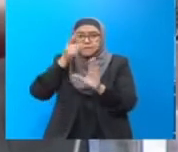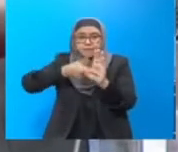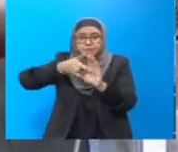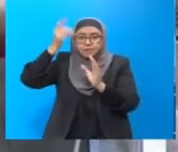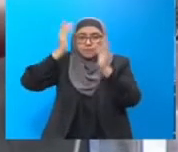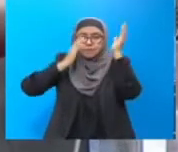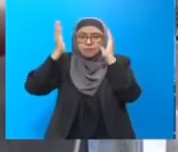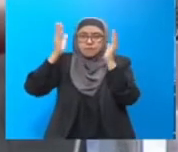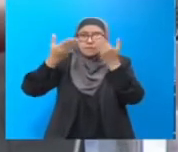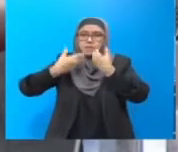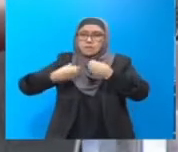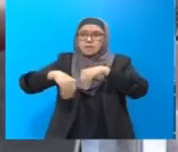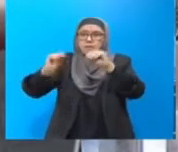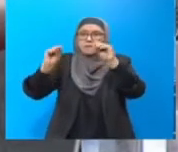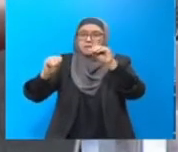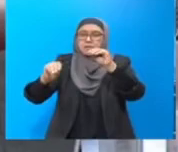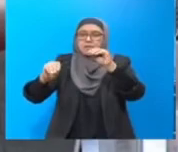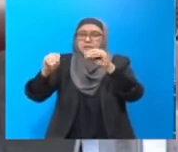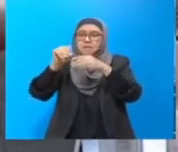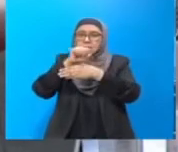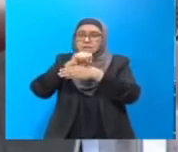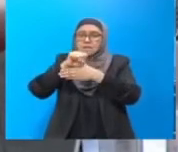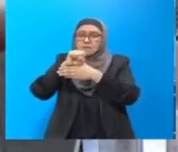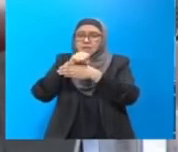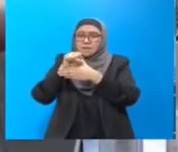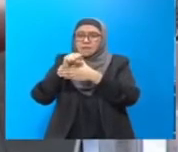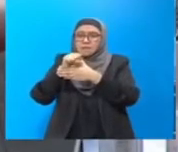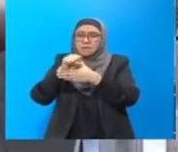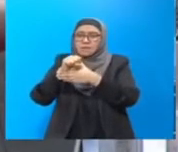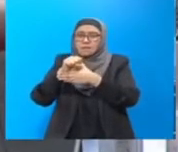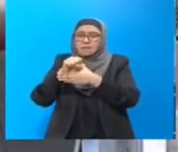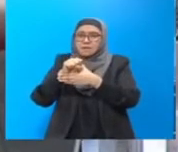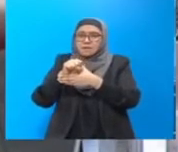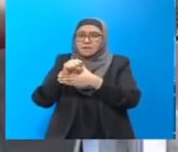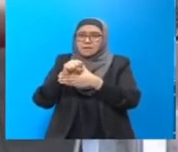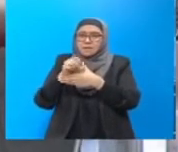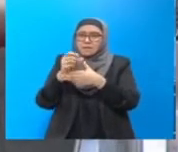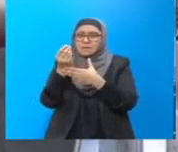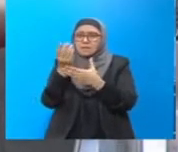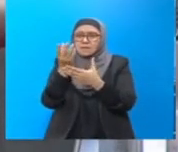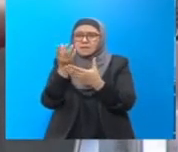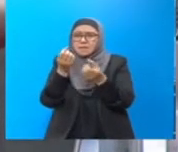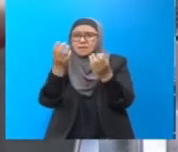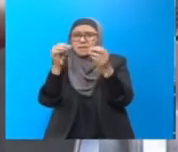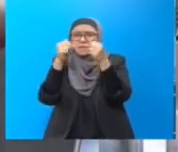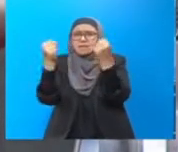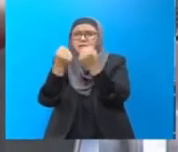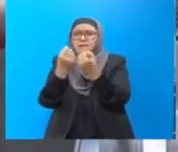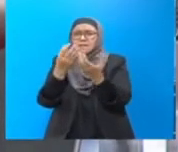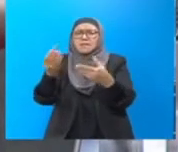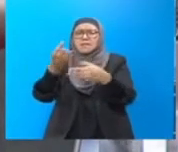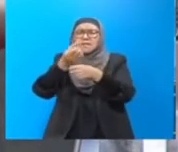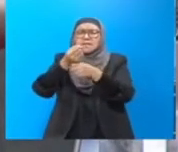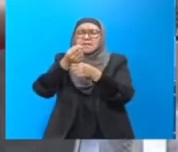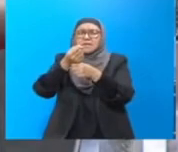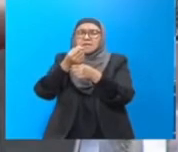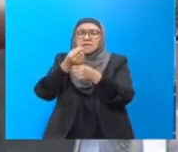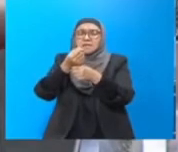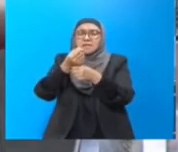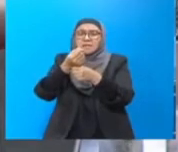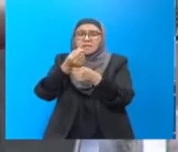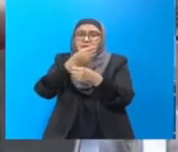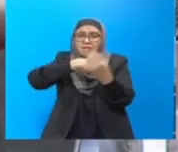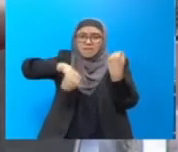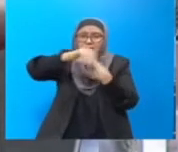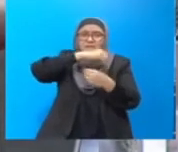menjual saham-sahamnya didebat besar ikat dan mendapat lebih kurang pulangan 45